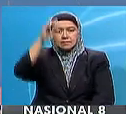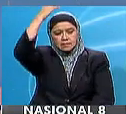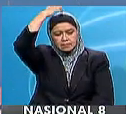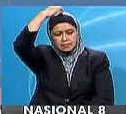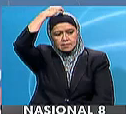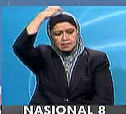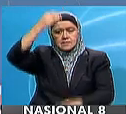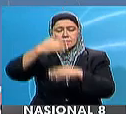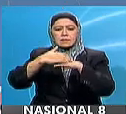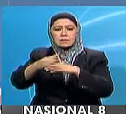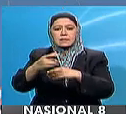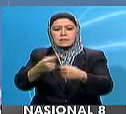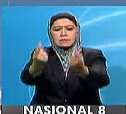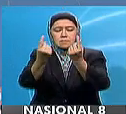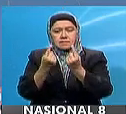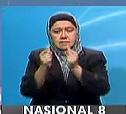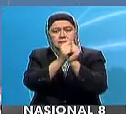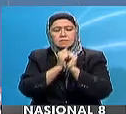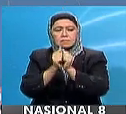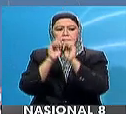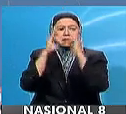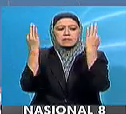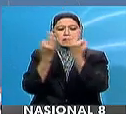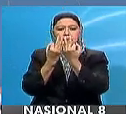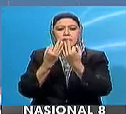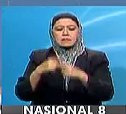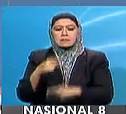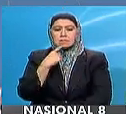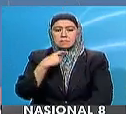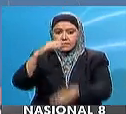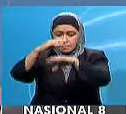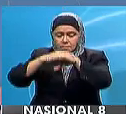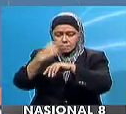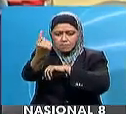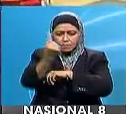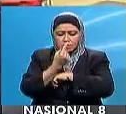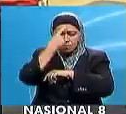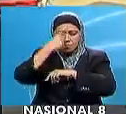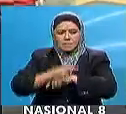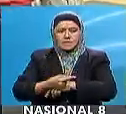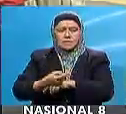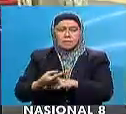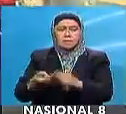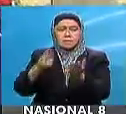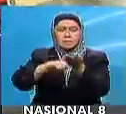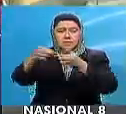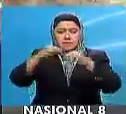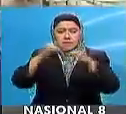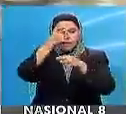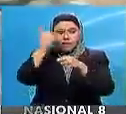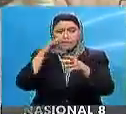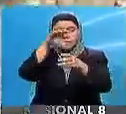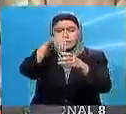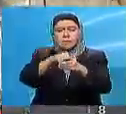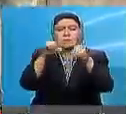beliau tampil bersama keluarganya Bashir azmin 15 tahun diminta hadir memberi keterangan sejak September lalu kerana terlibat